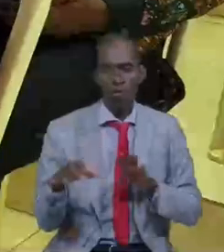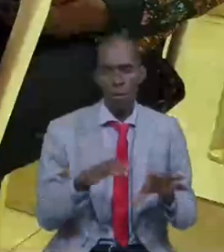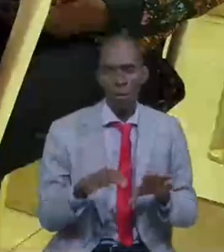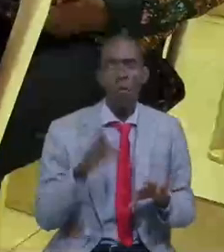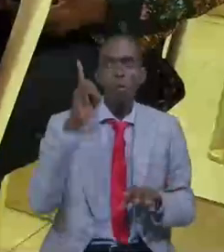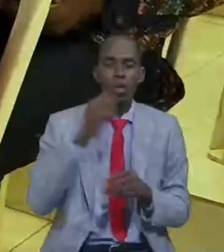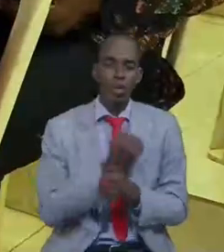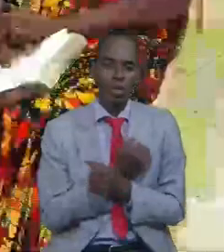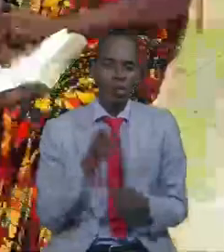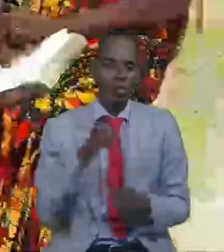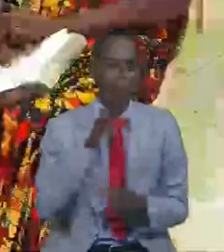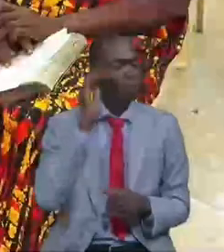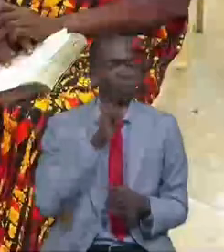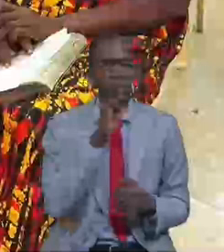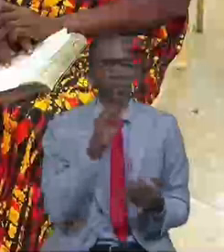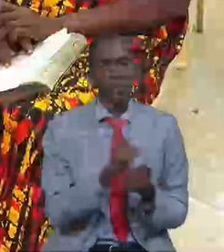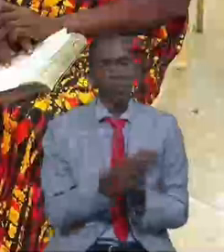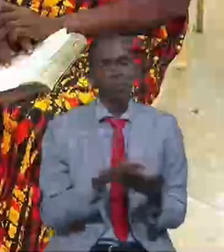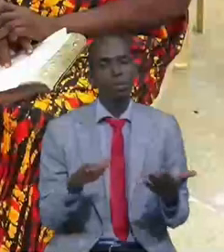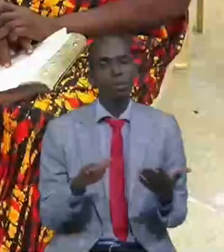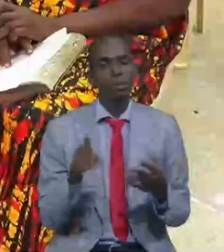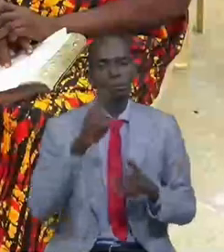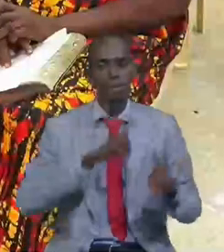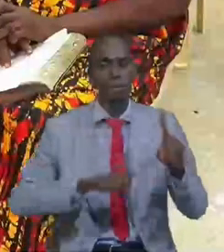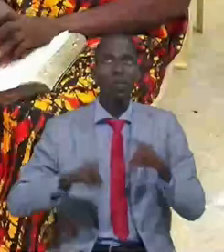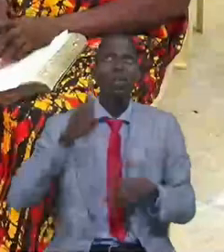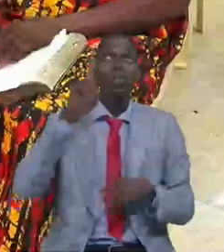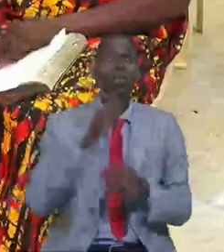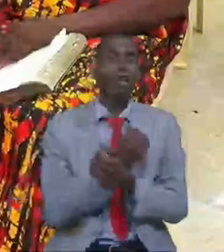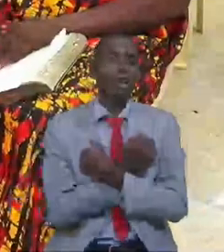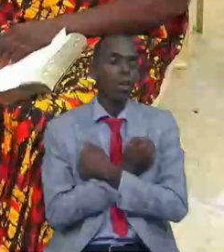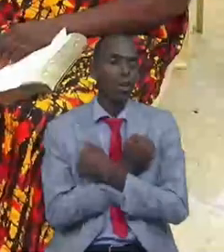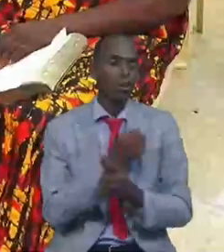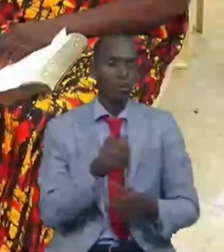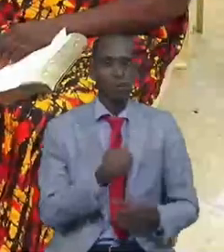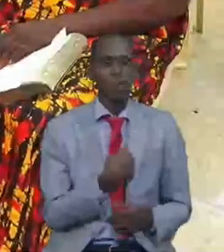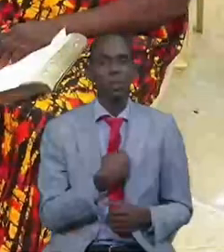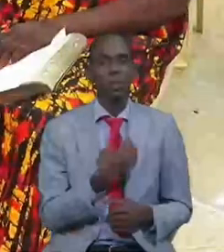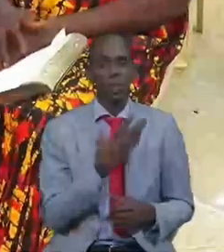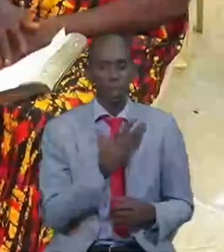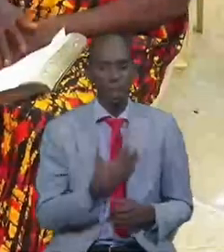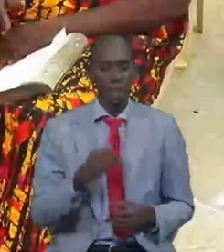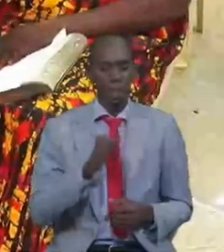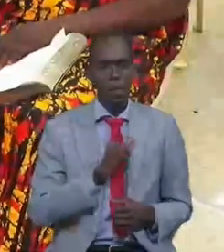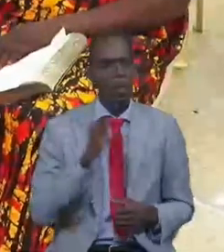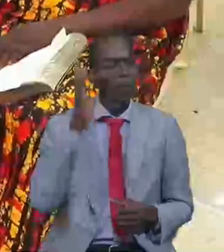m'aime. Dis-le non, il m'aime et tu ne vas pas périr.